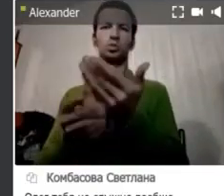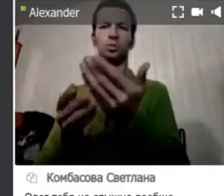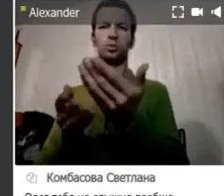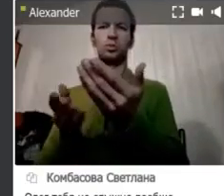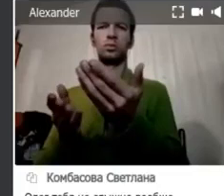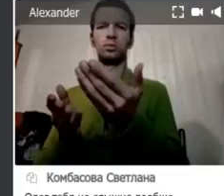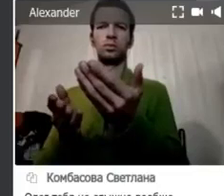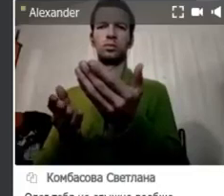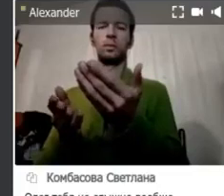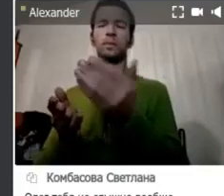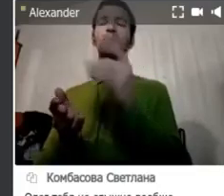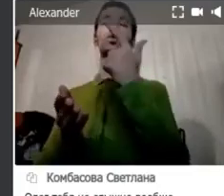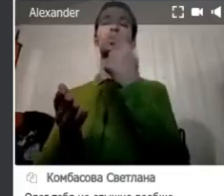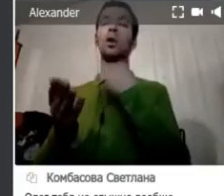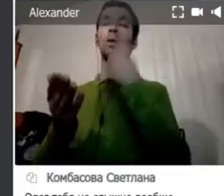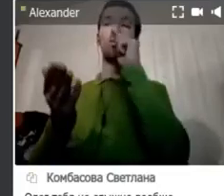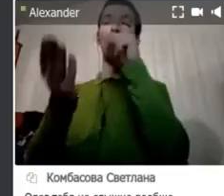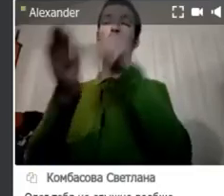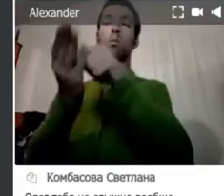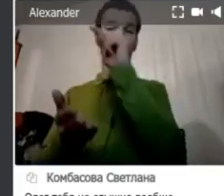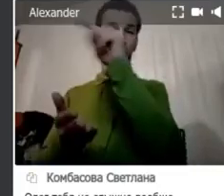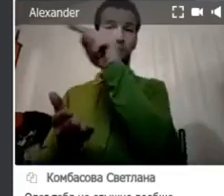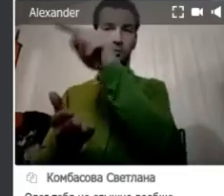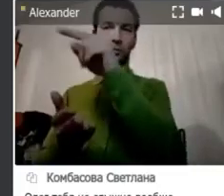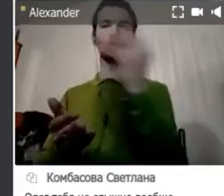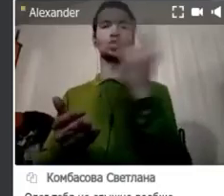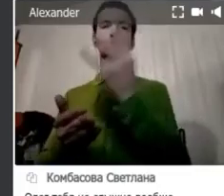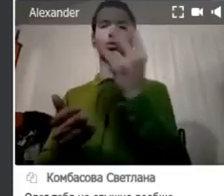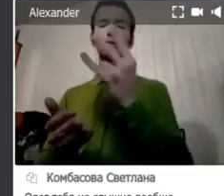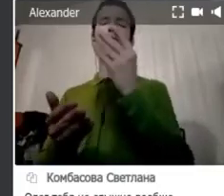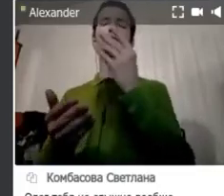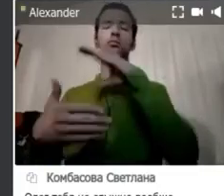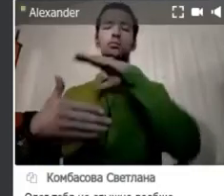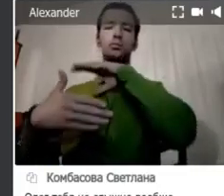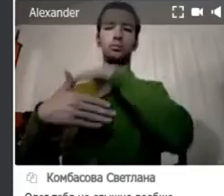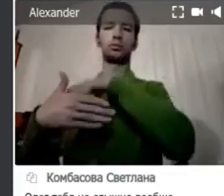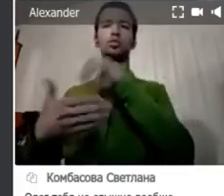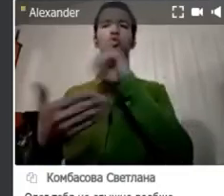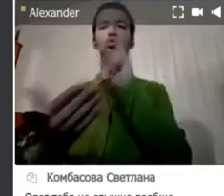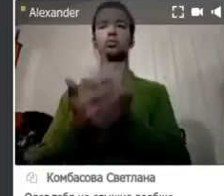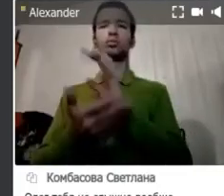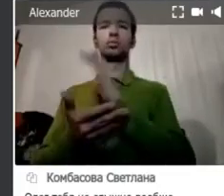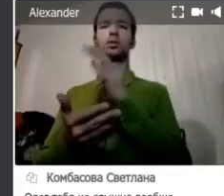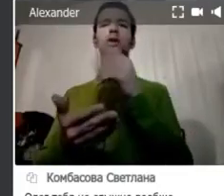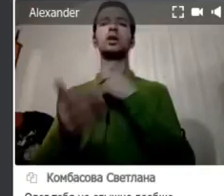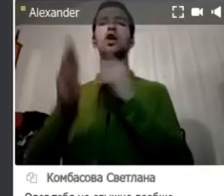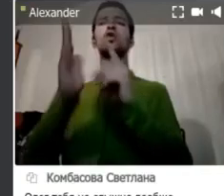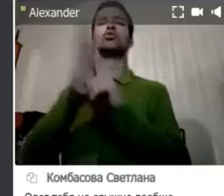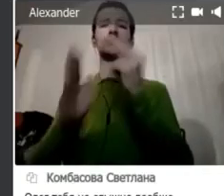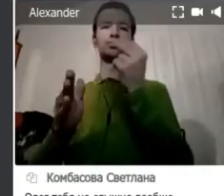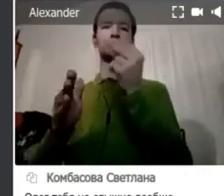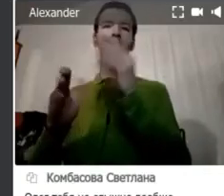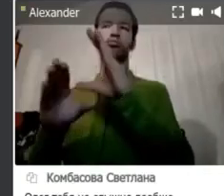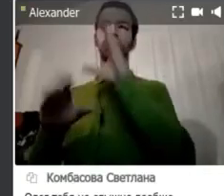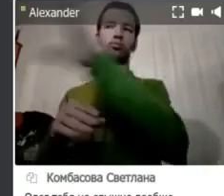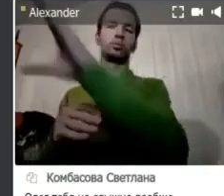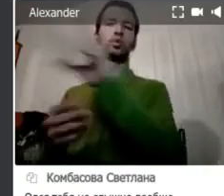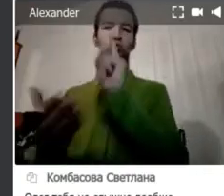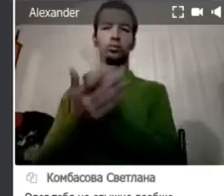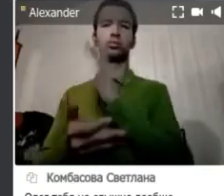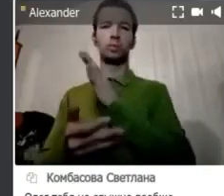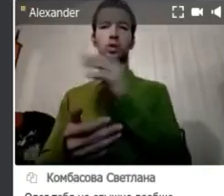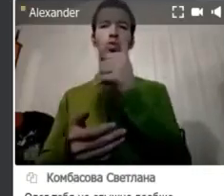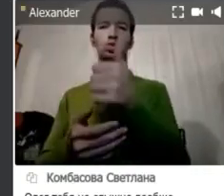вы хотите иметь доход 10% годовых. Я не беру пирамидосов, о них я сейчас отдельно скажу. То есть